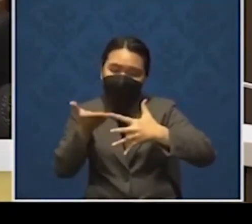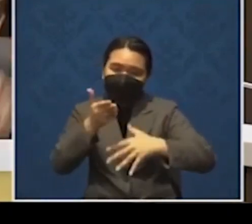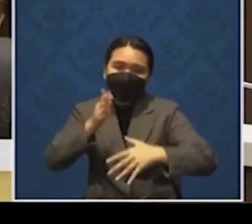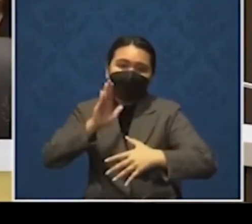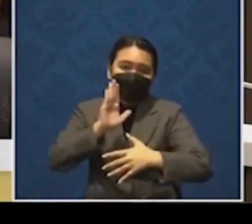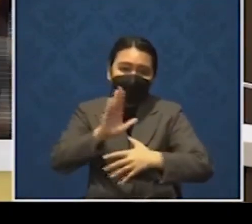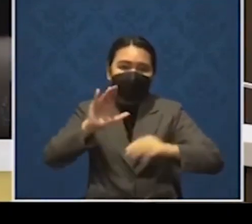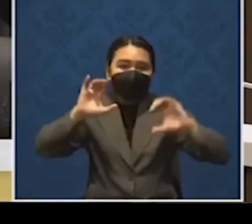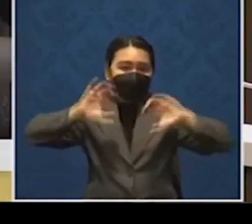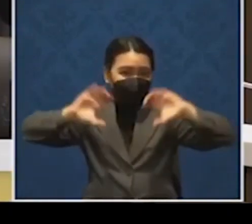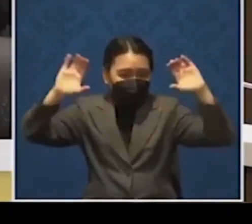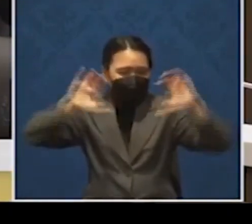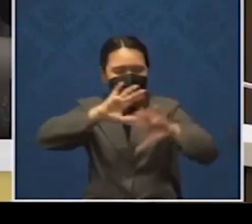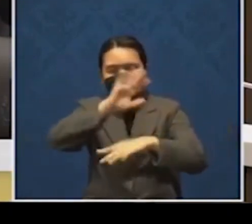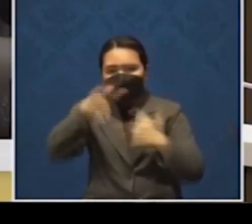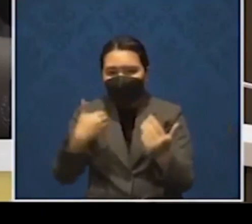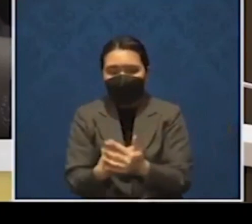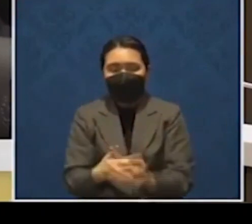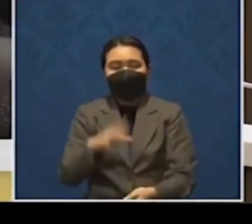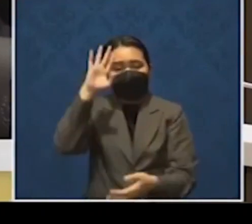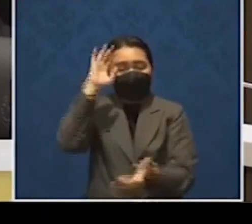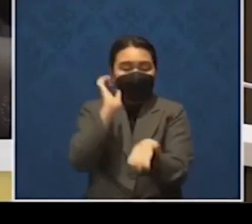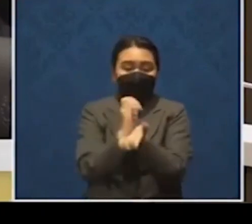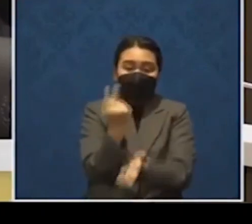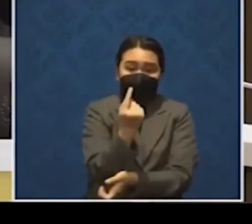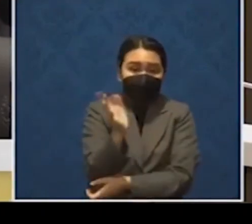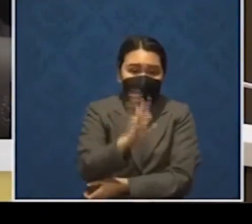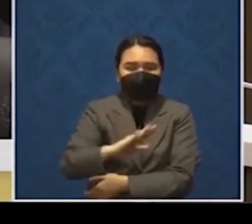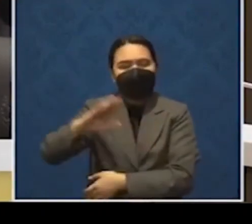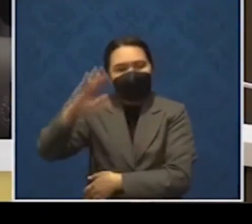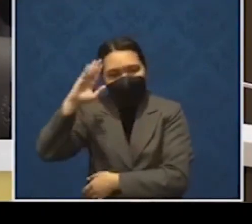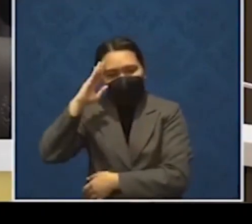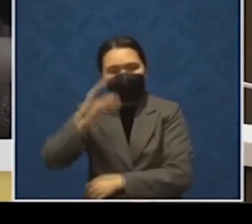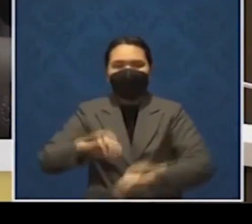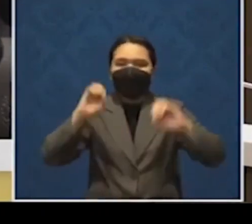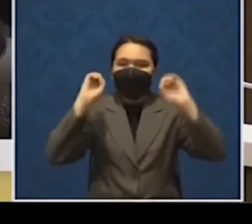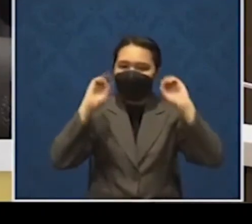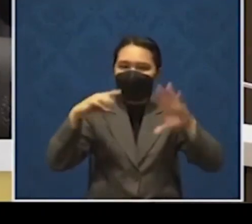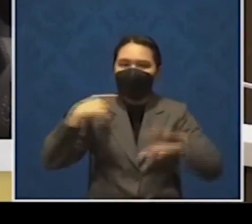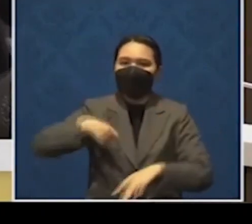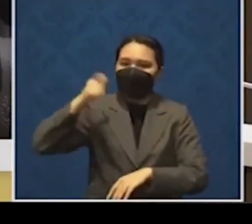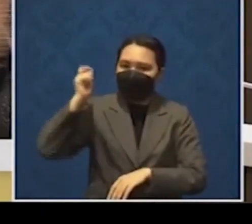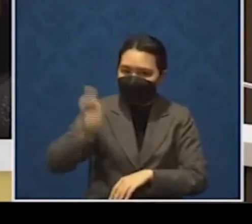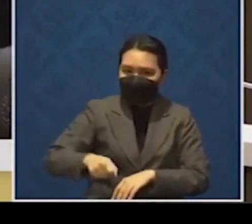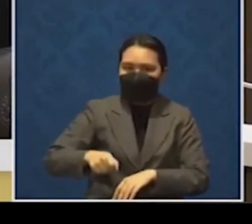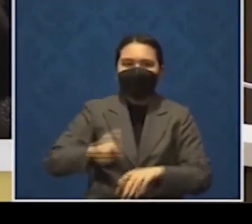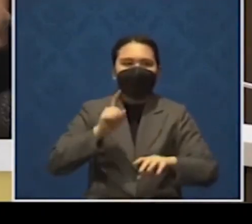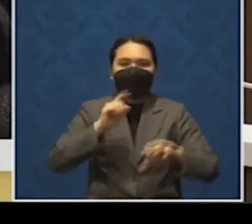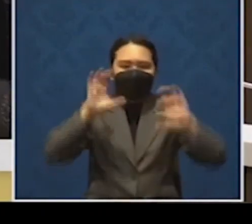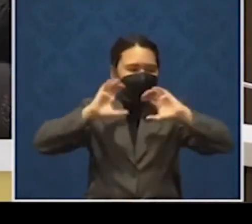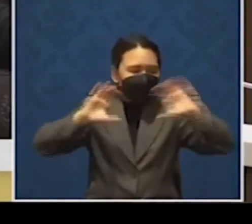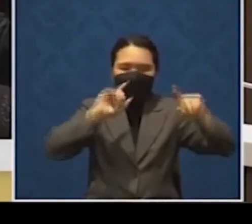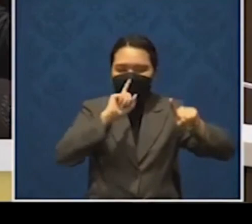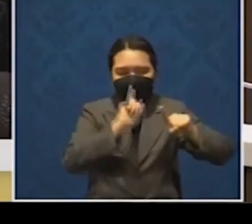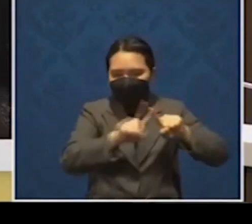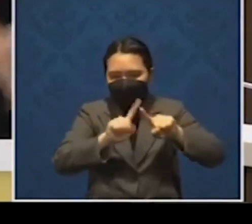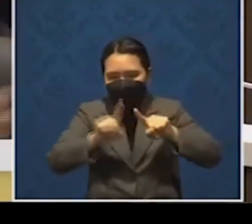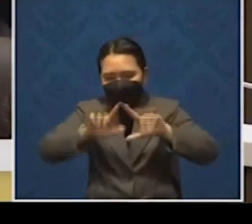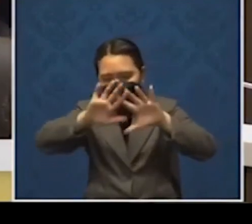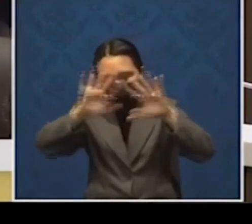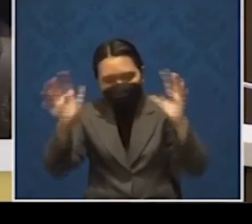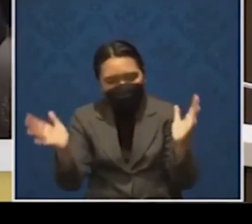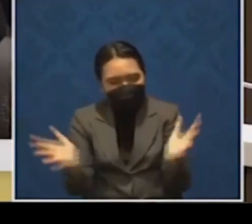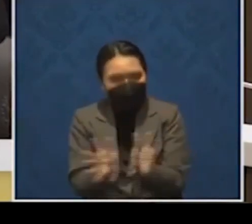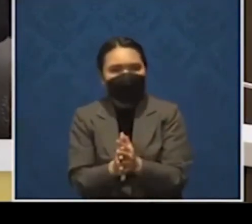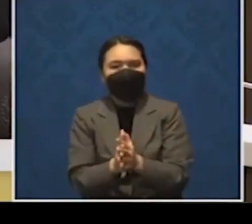ำรวจแต่รวมทั้งทหารครูศาลอัยการและราชการอื่นใดทั้งหมดทั้งปวงฉุดชักเอา